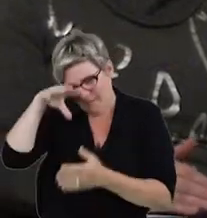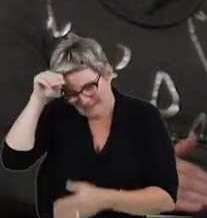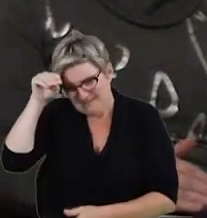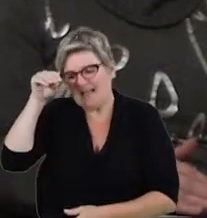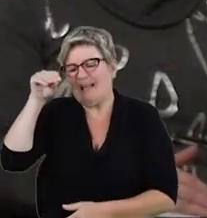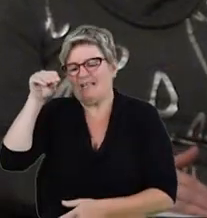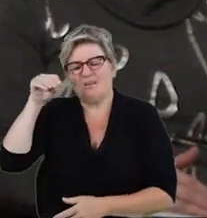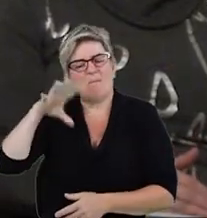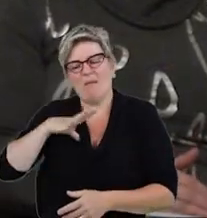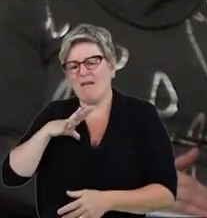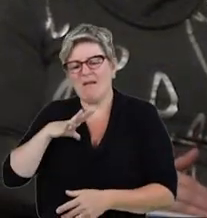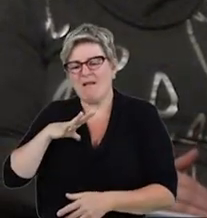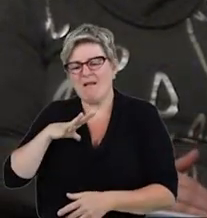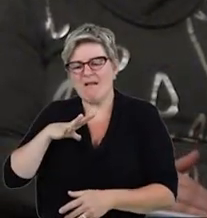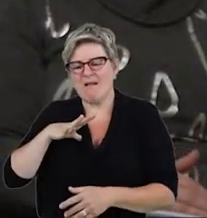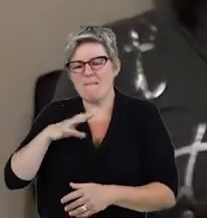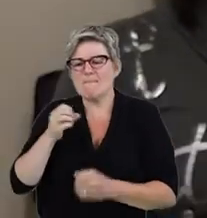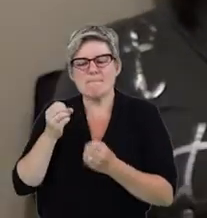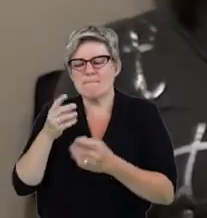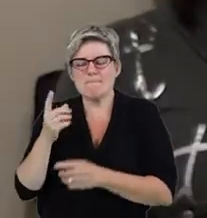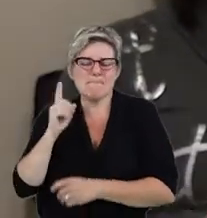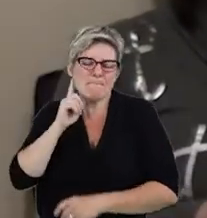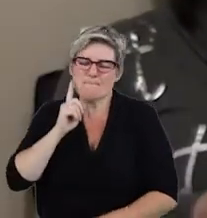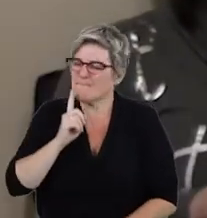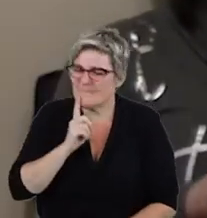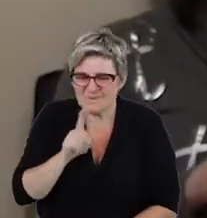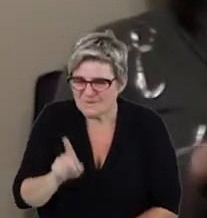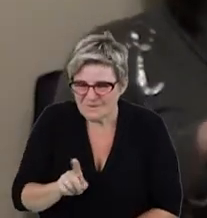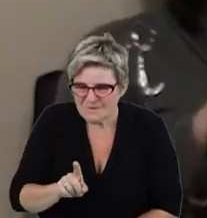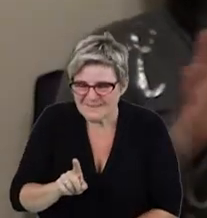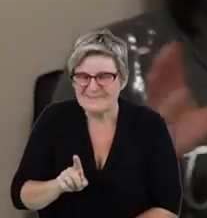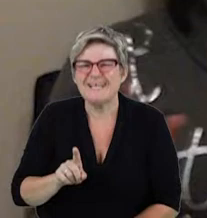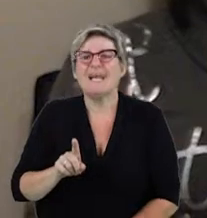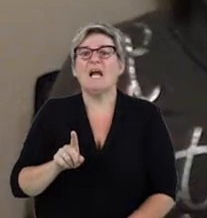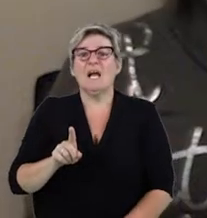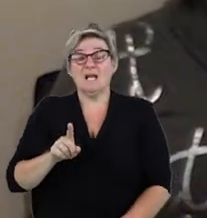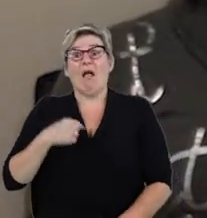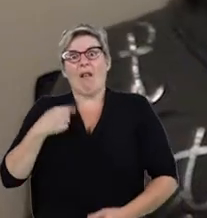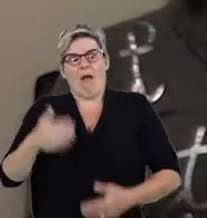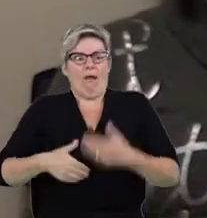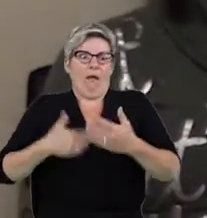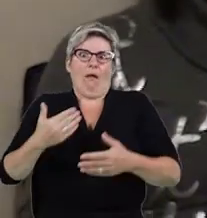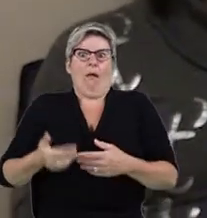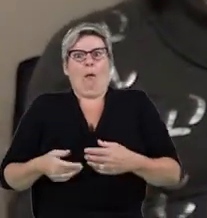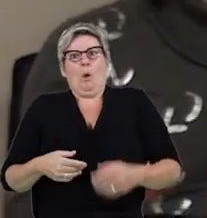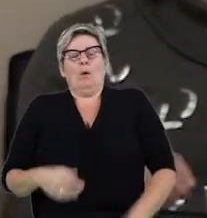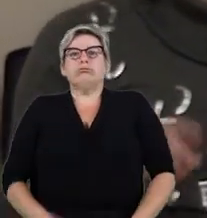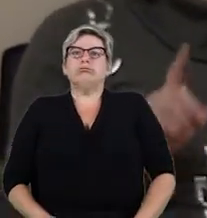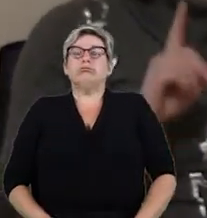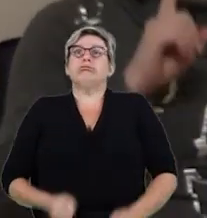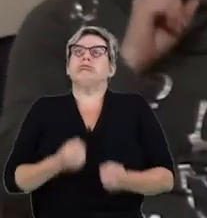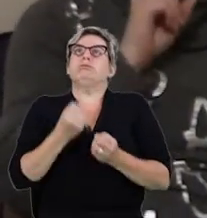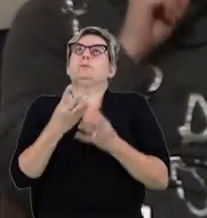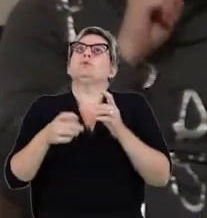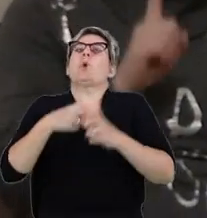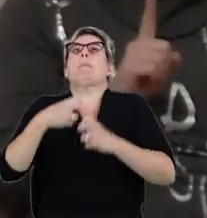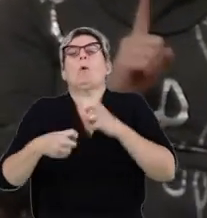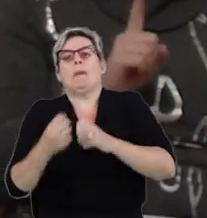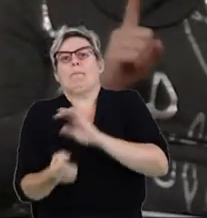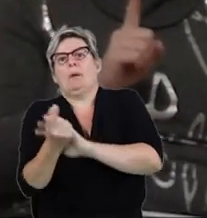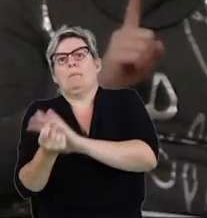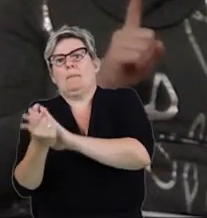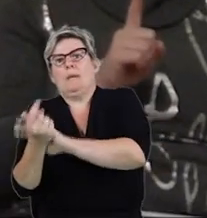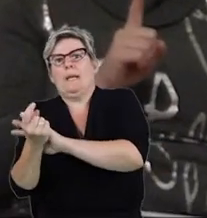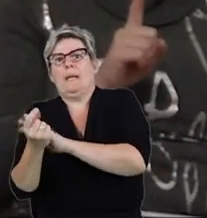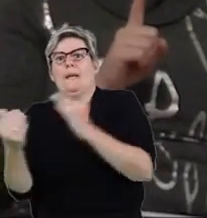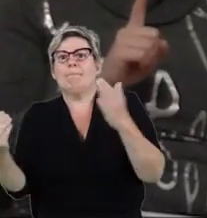pas nécessairement une surdité. Là, ça devient peut-être un problème décuplé parce qu'elle n'a pas juste un